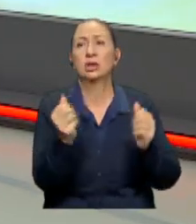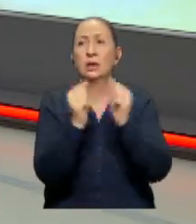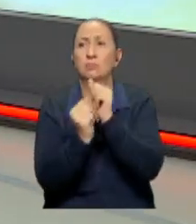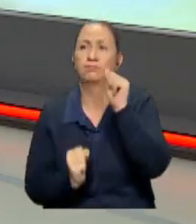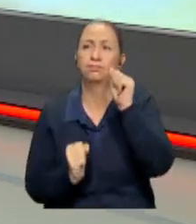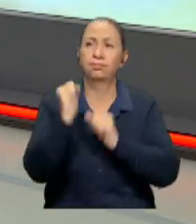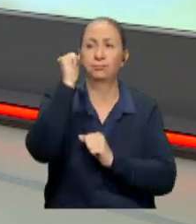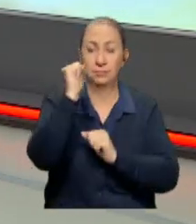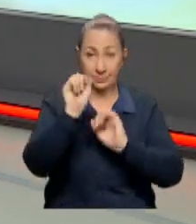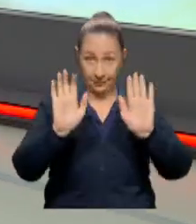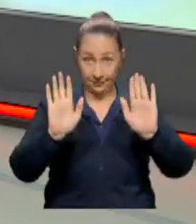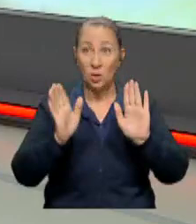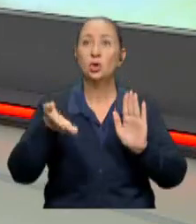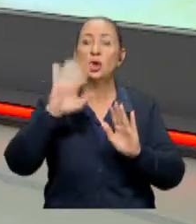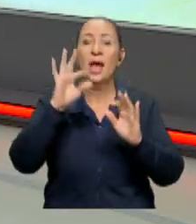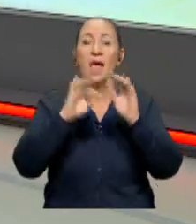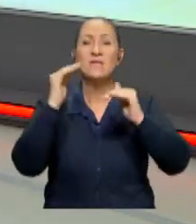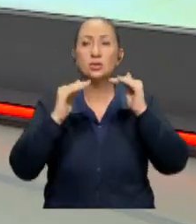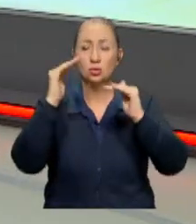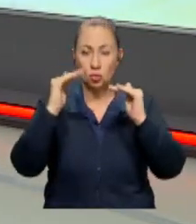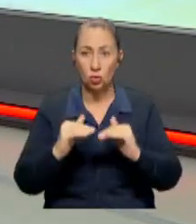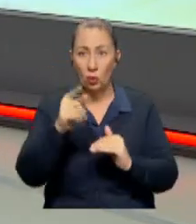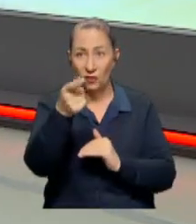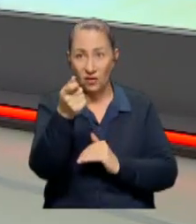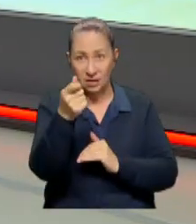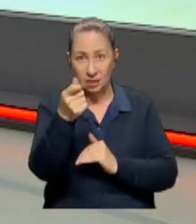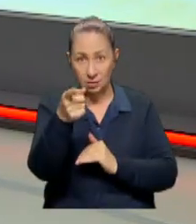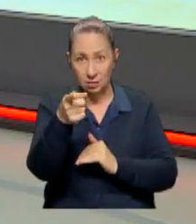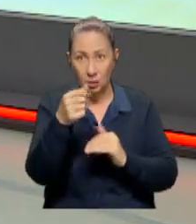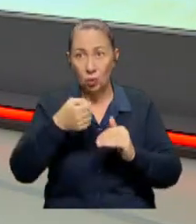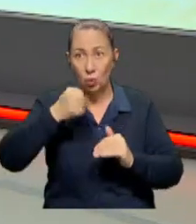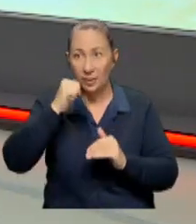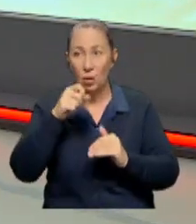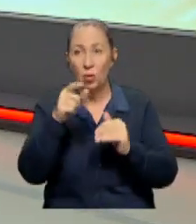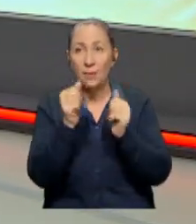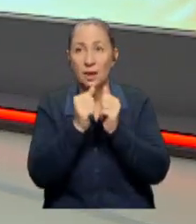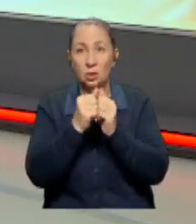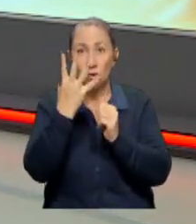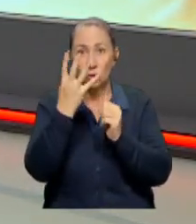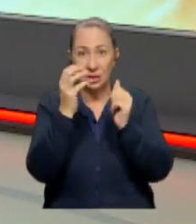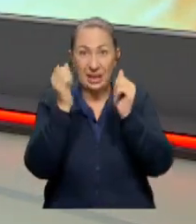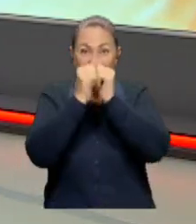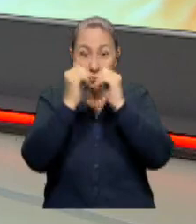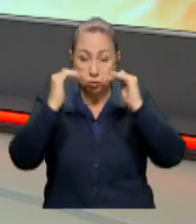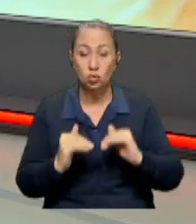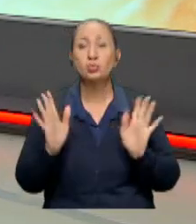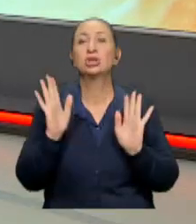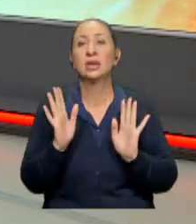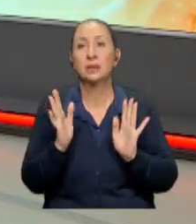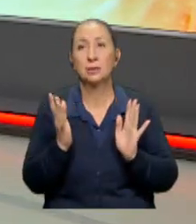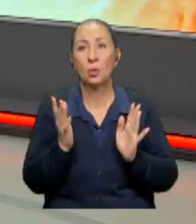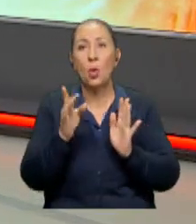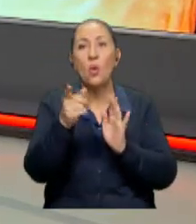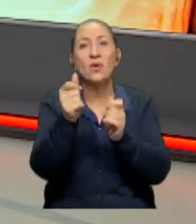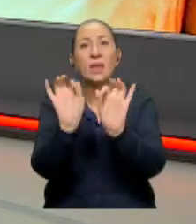arttı. Sonra enflasyon düştü, bu kupanın fiyatı yine onunla beraber 4 kat aşağı düşmeyecek ya da ne kadar düşüyorsa.